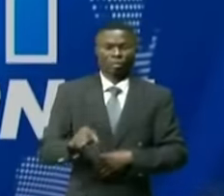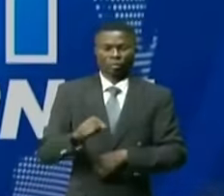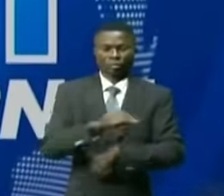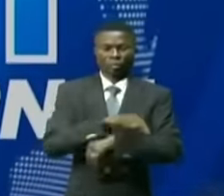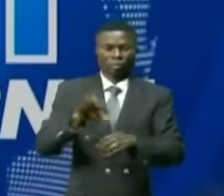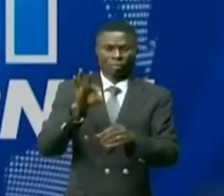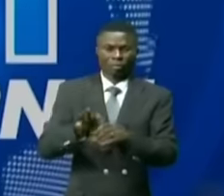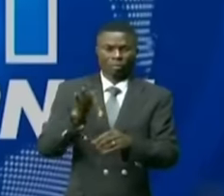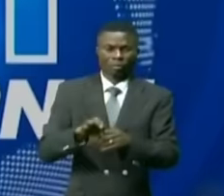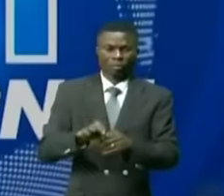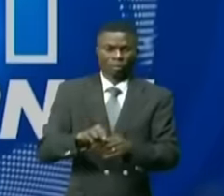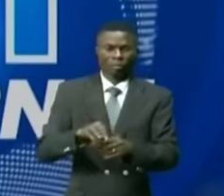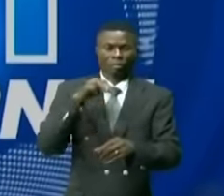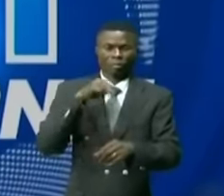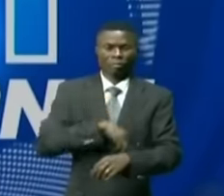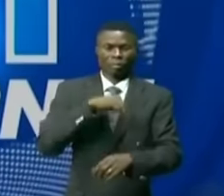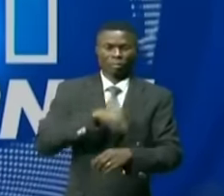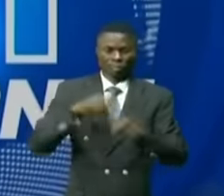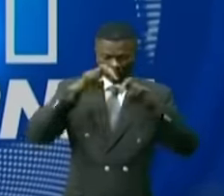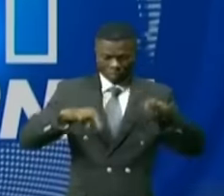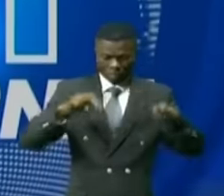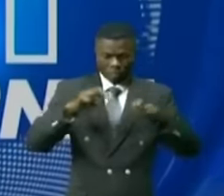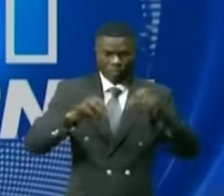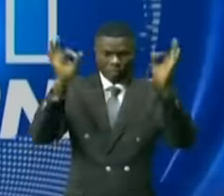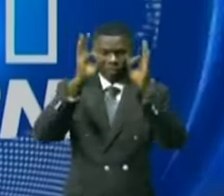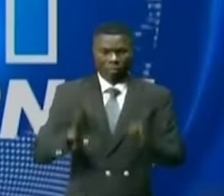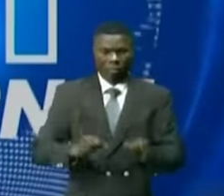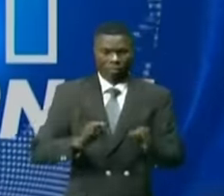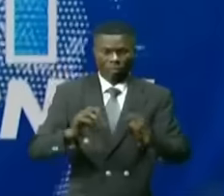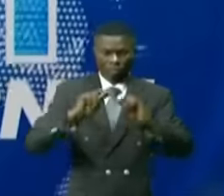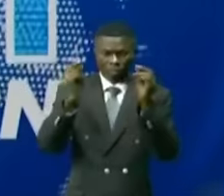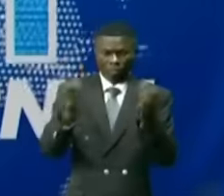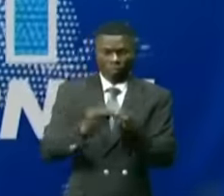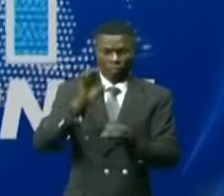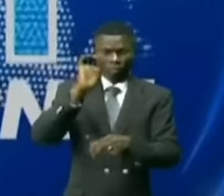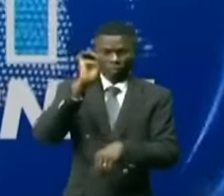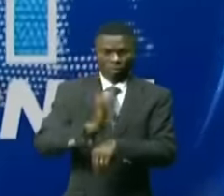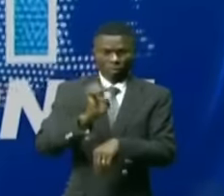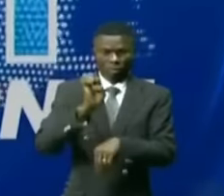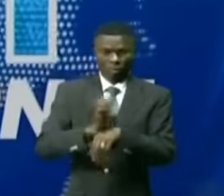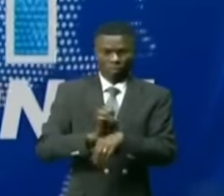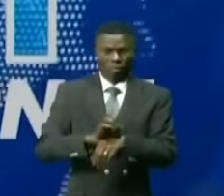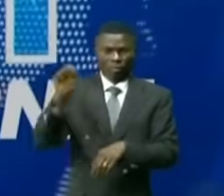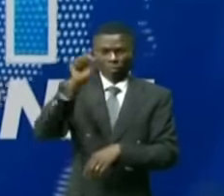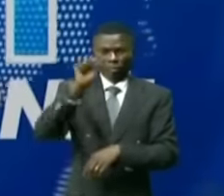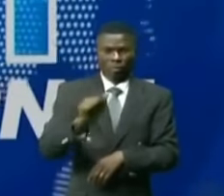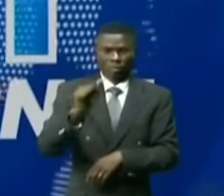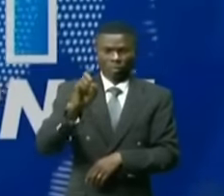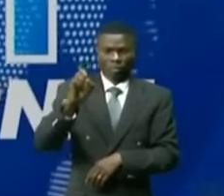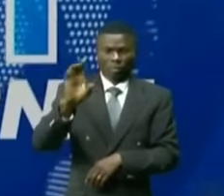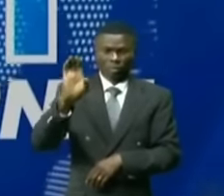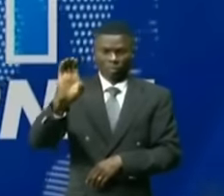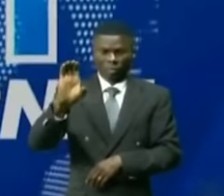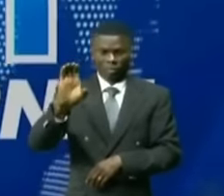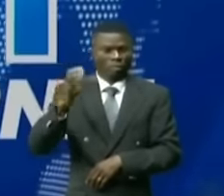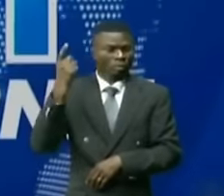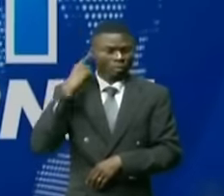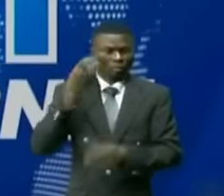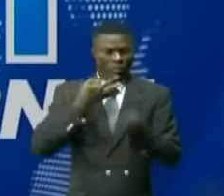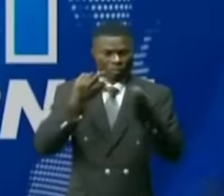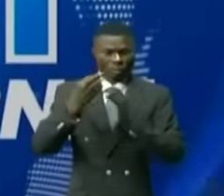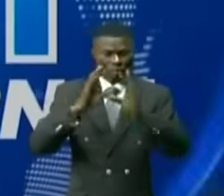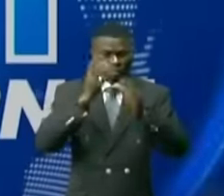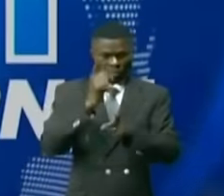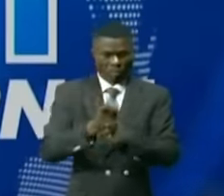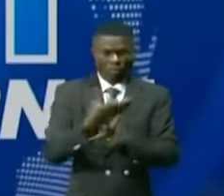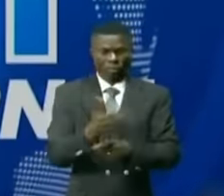de la commission exploratoire du forum des commissions électorales de la SAD obtenir des informations supplémentaires sur